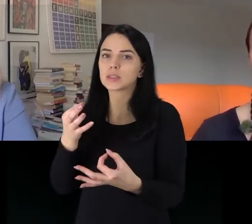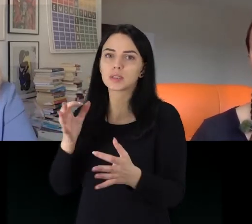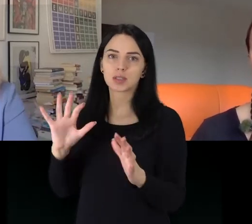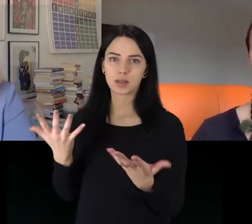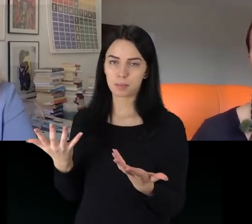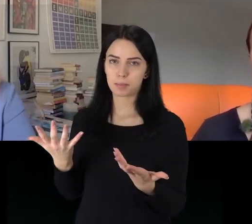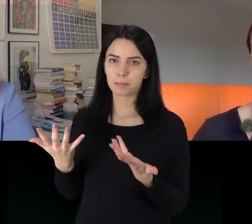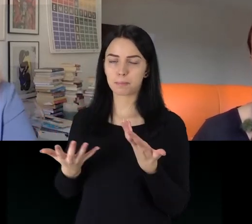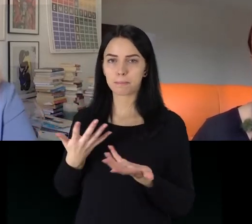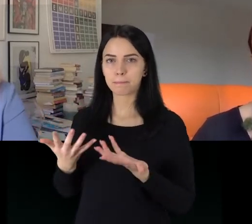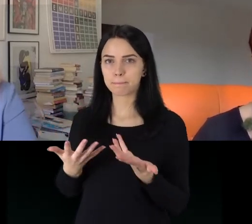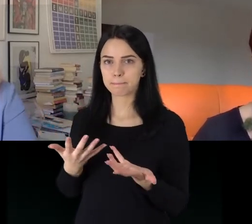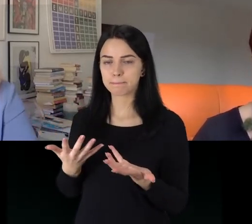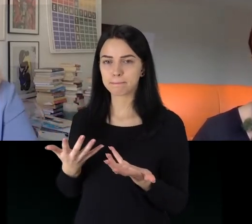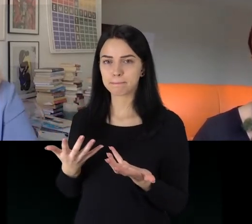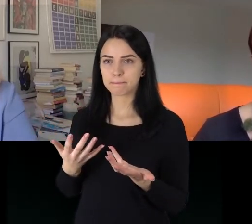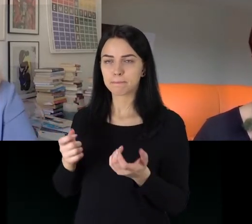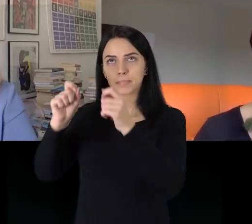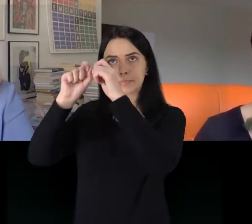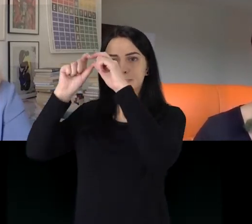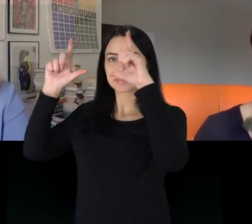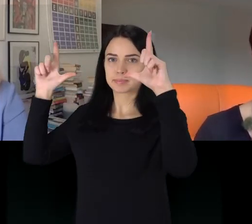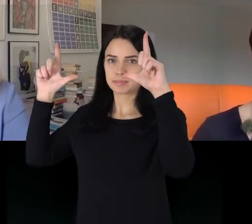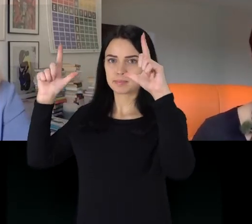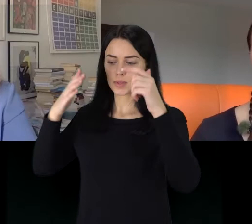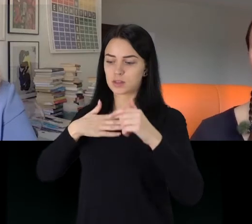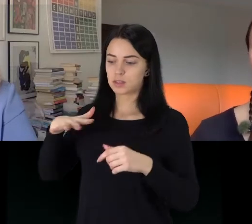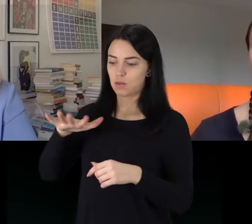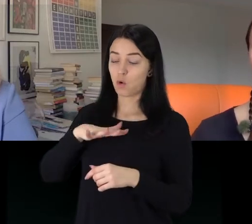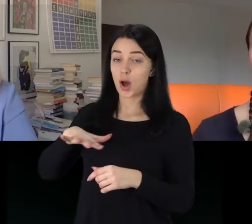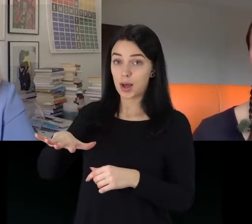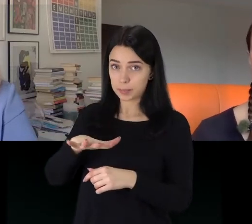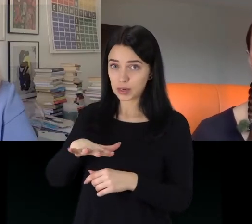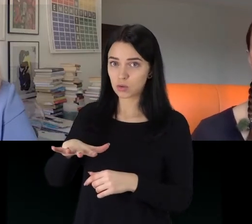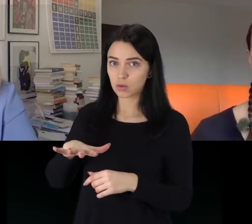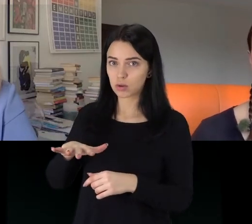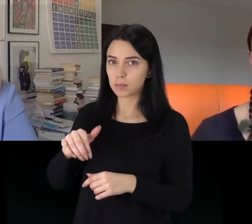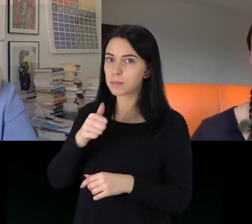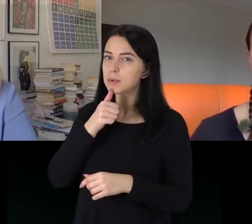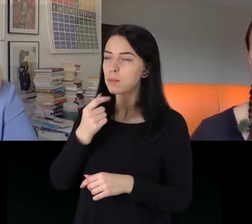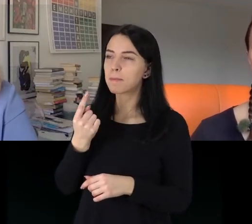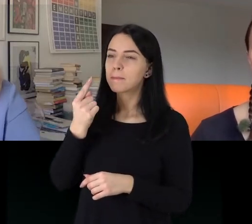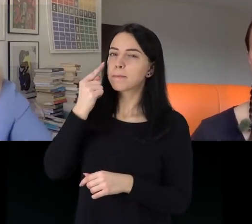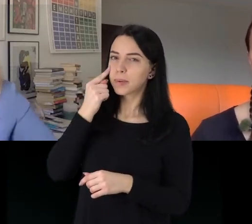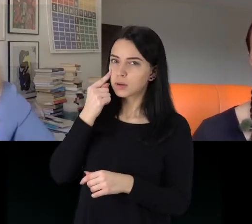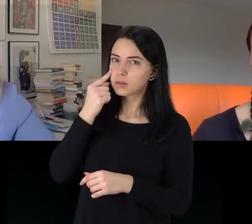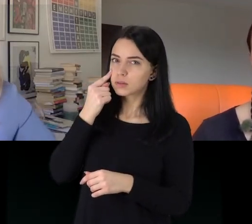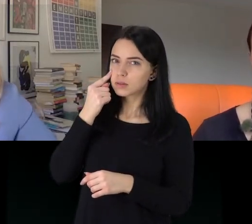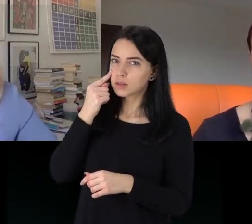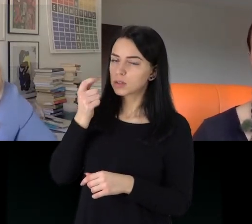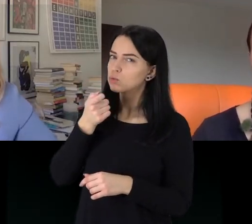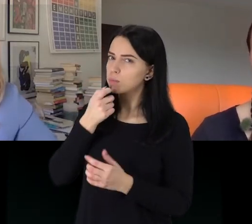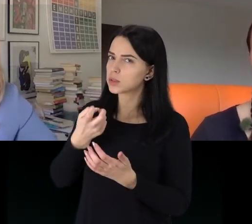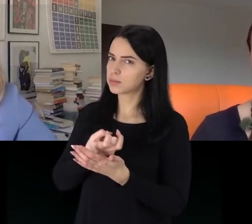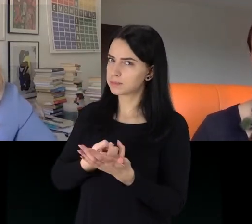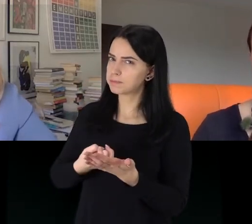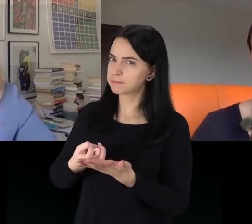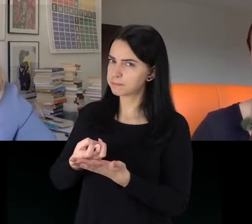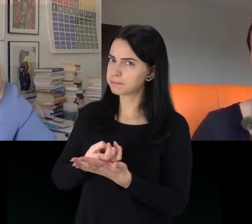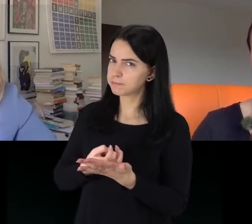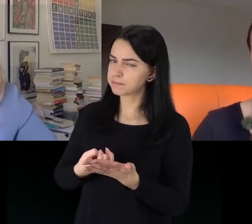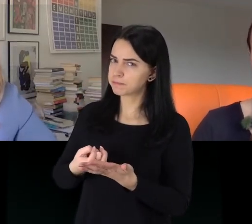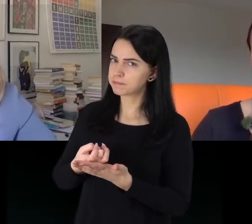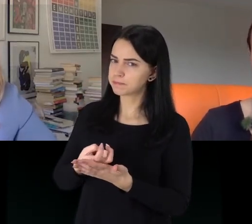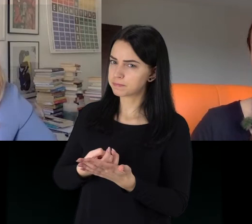klausimą, įsivaizduokim, aš savo aplinkoje pastebiu požymius, dėl kurių aš nerimauju, ar aš